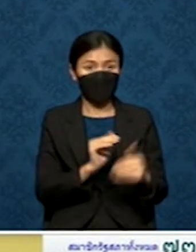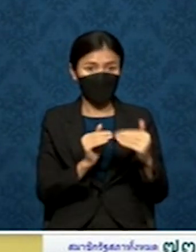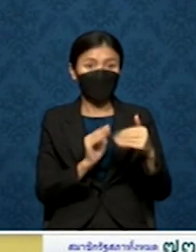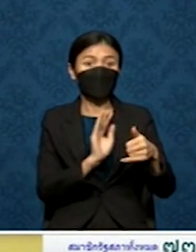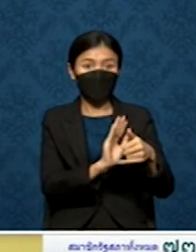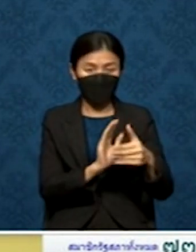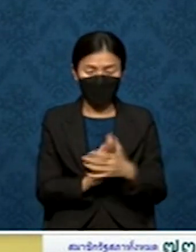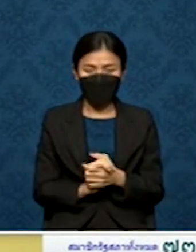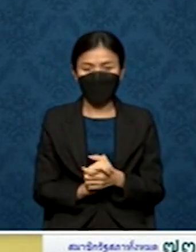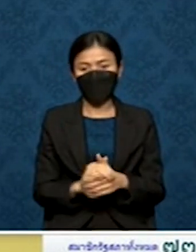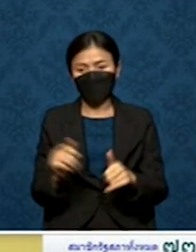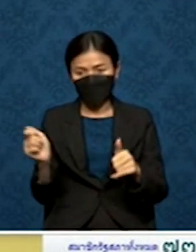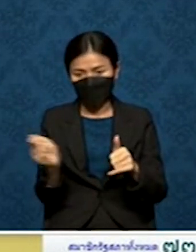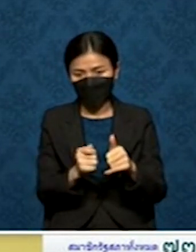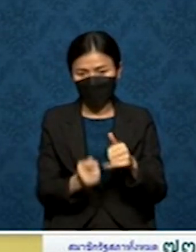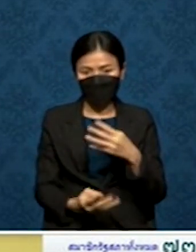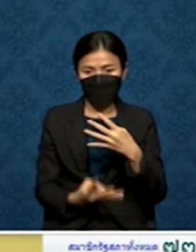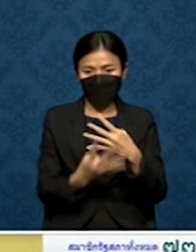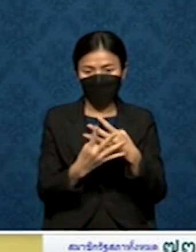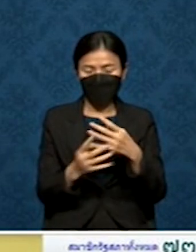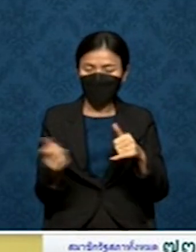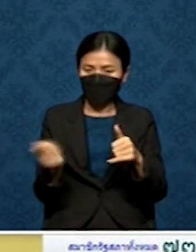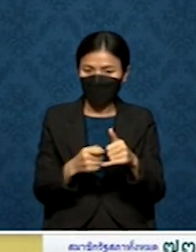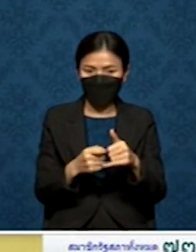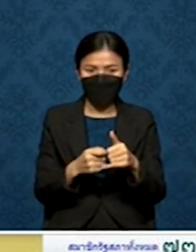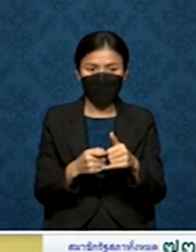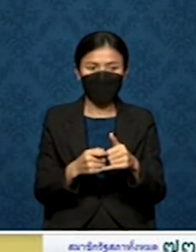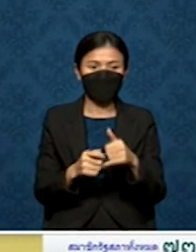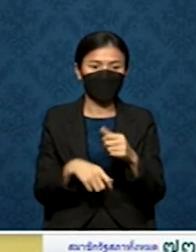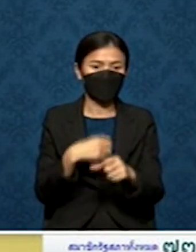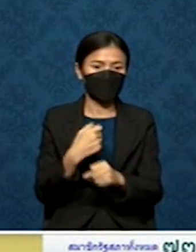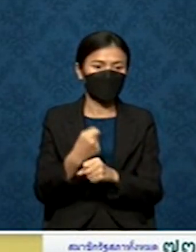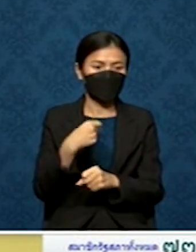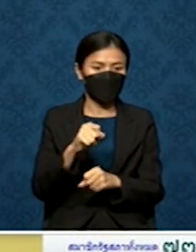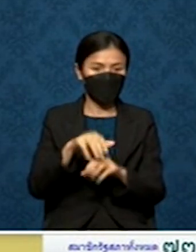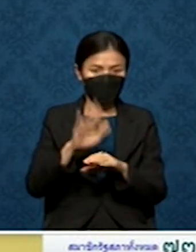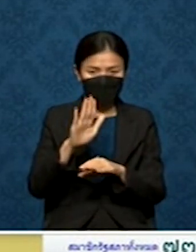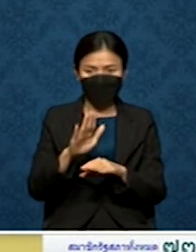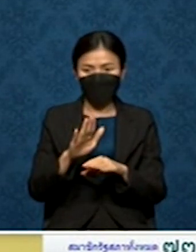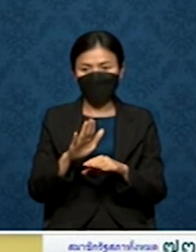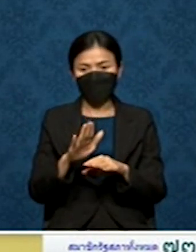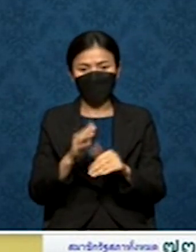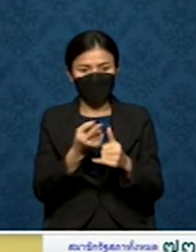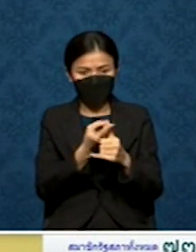อัตราโทษ10ปีขึ้นไปประหารชีวิตถ้าพิจารณากว่า1ปีให้ปล่อยตัว